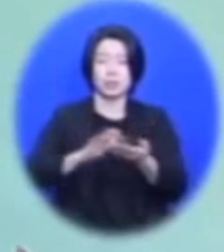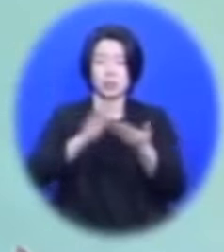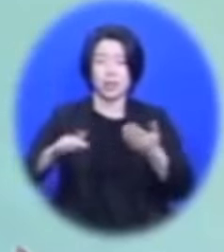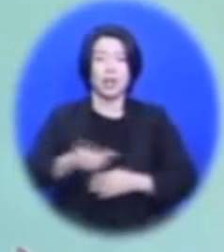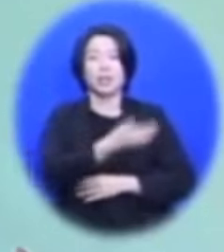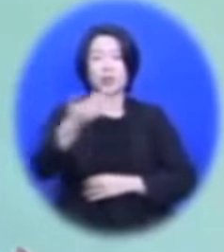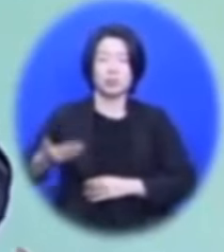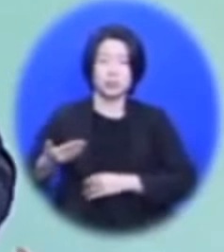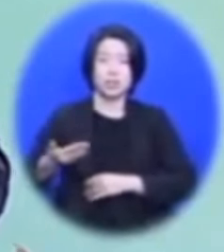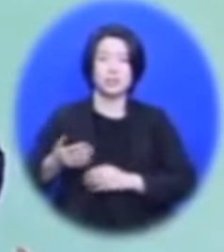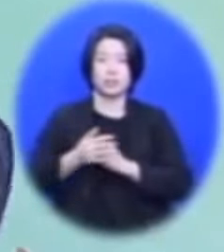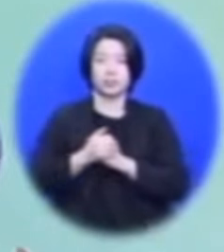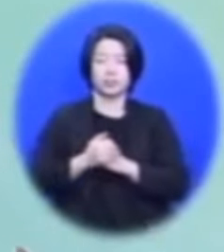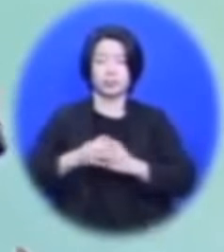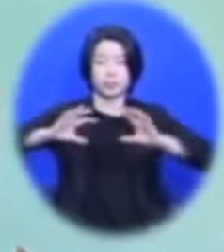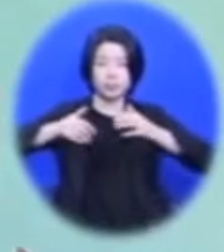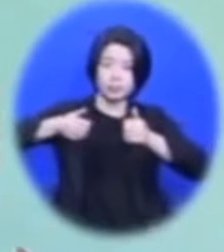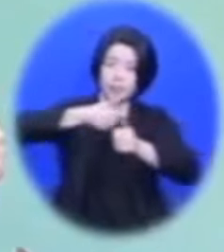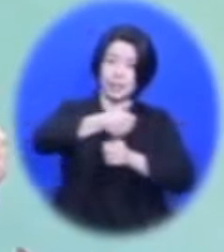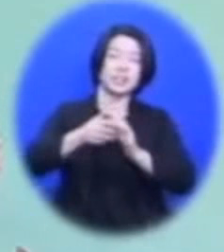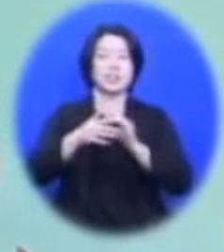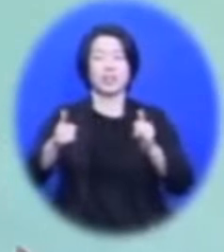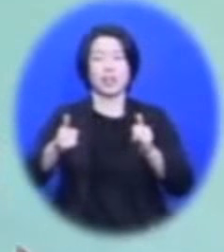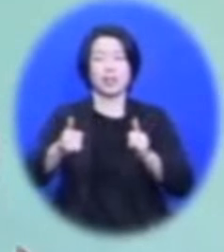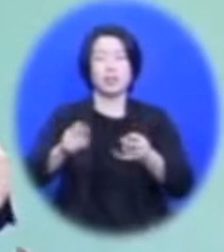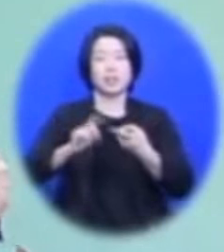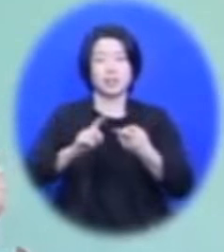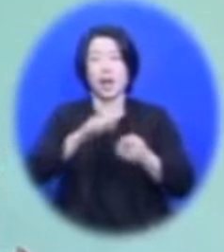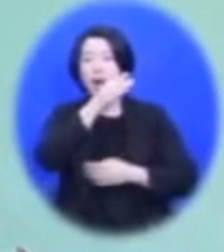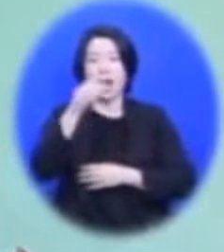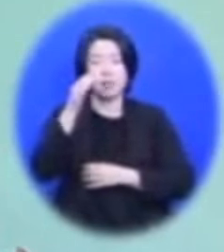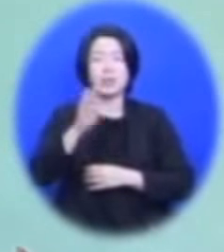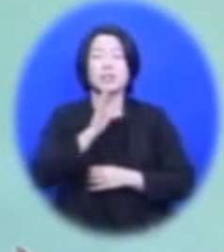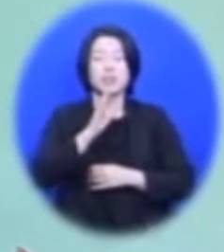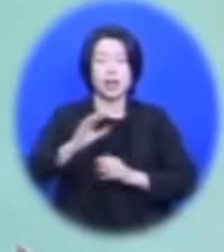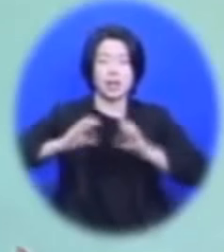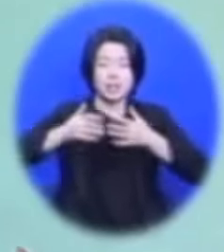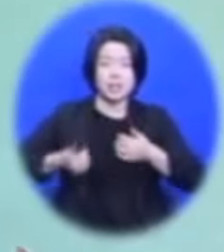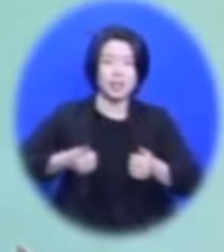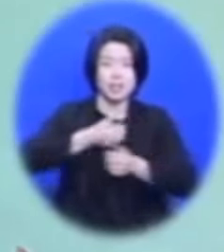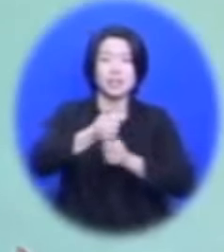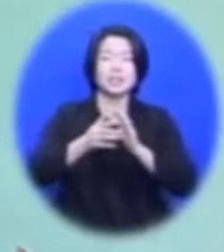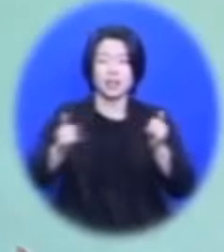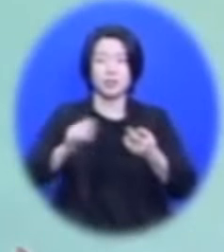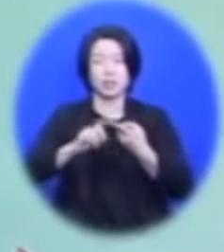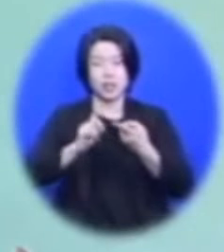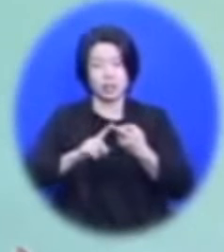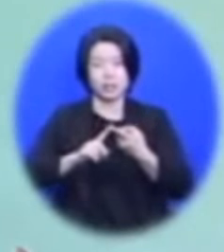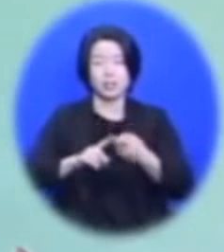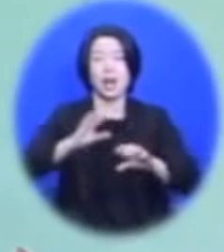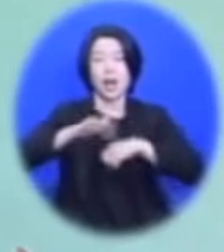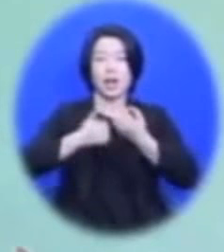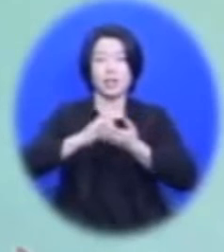여러분, 여러분이 세상을 이기는 사람인지, 감히 정말 세상을 이기는 사람인지 여부는 하나님의